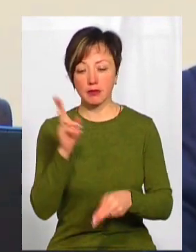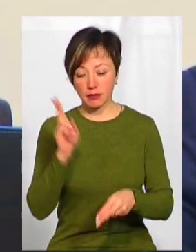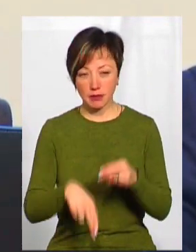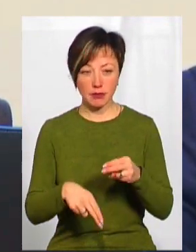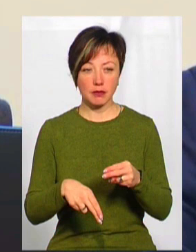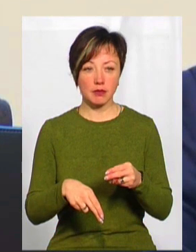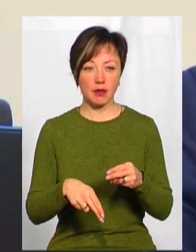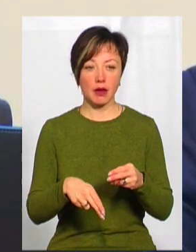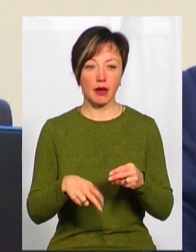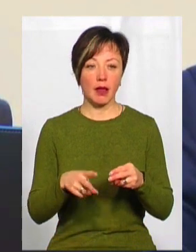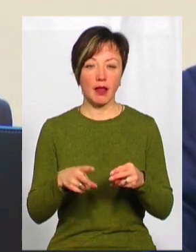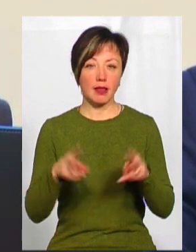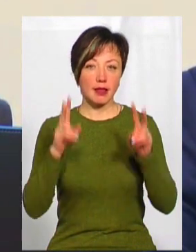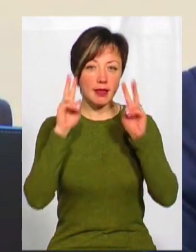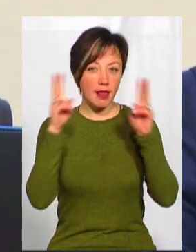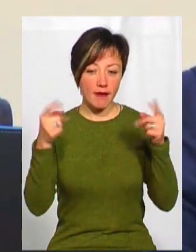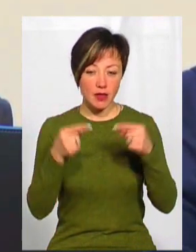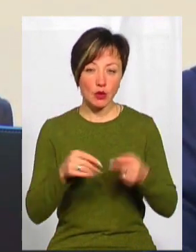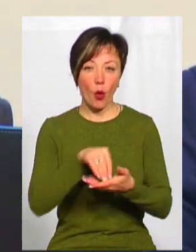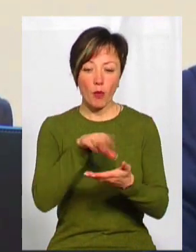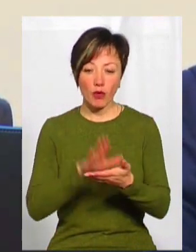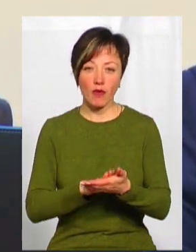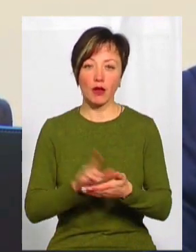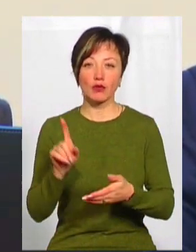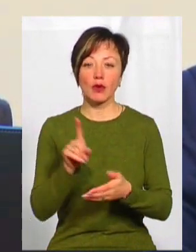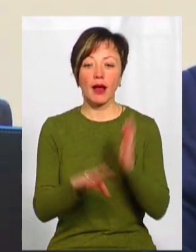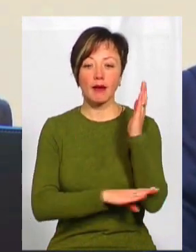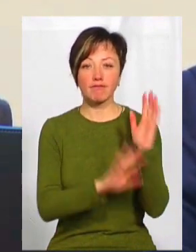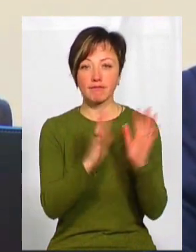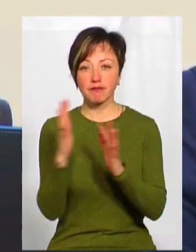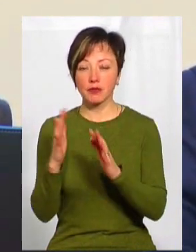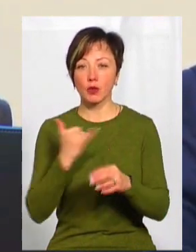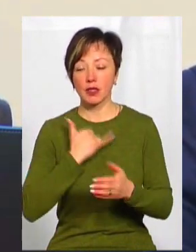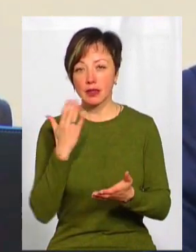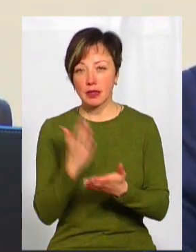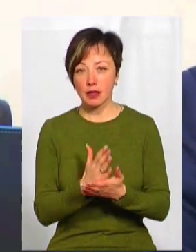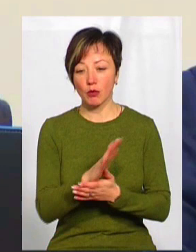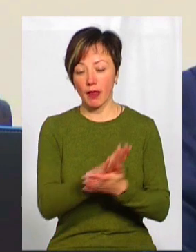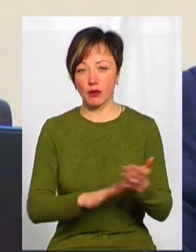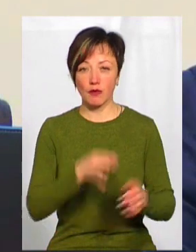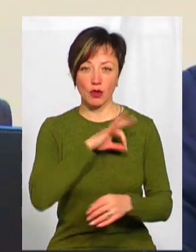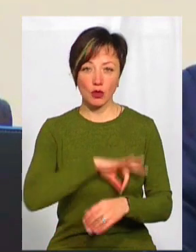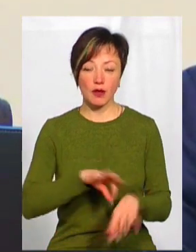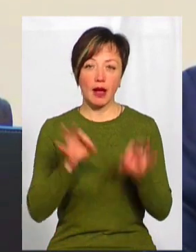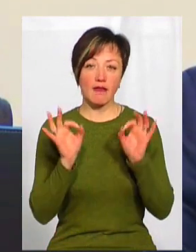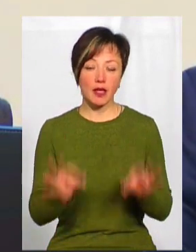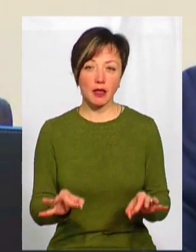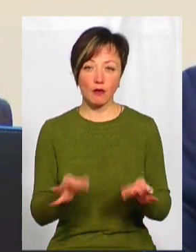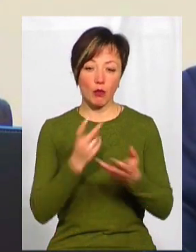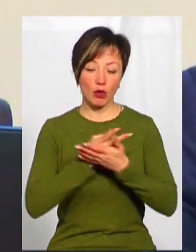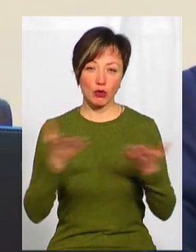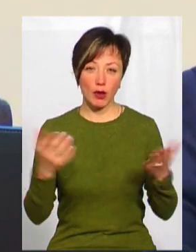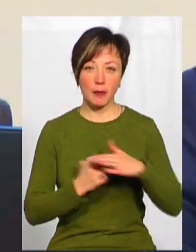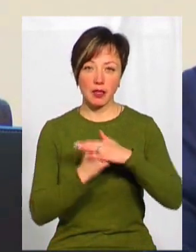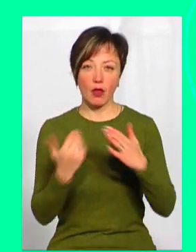край невизначеності, облікувати той ліс, який сьогодні є, для того, щоб його в подальшому використовувати ефективно, прозоро, на